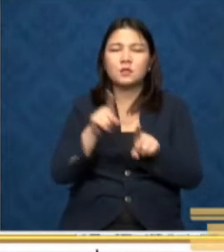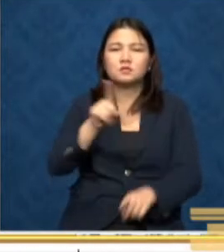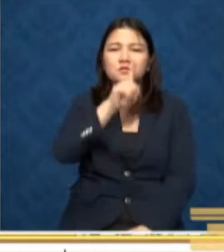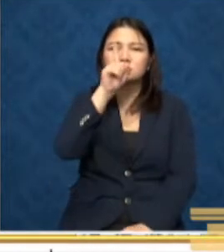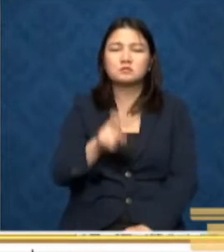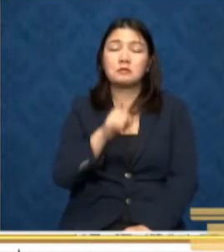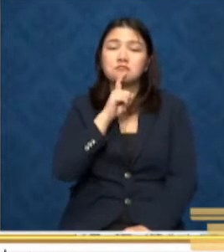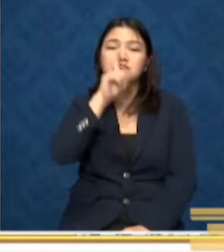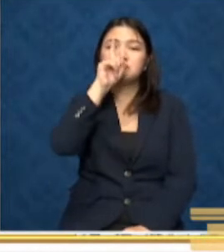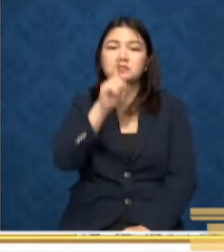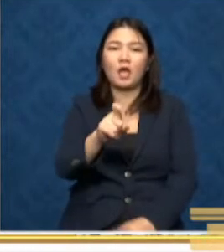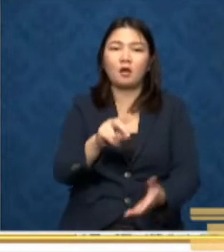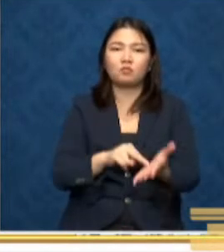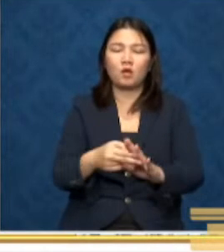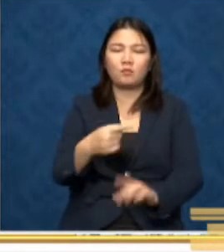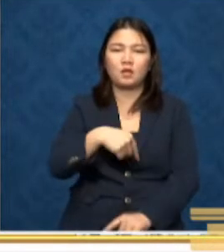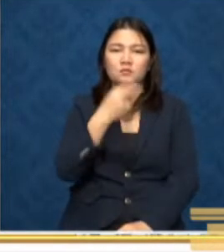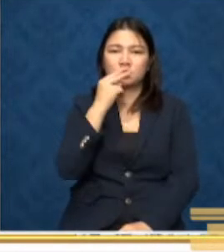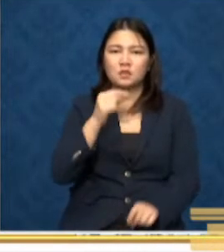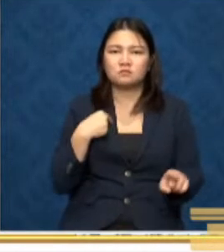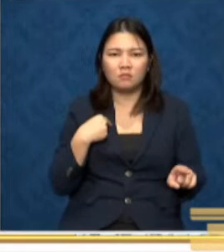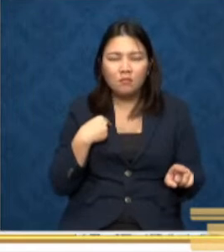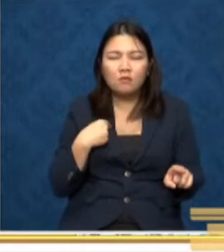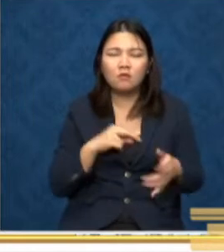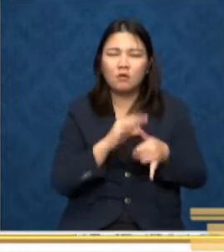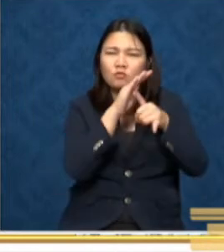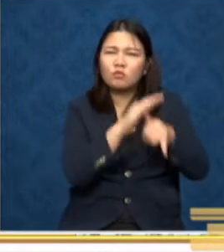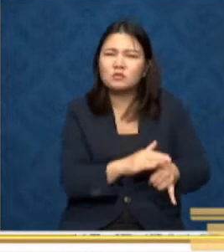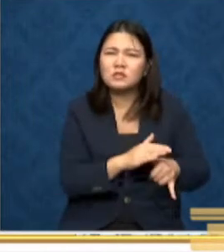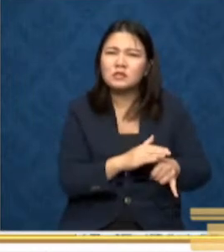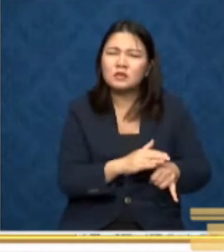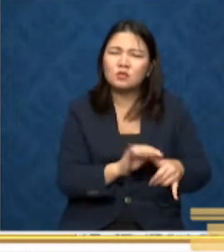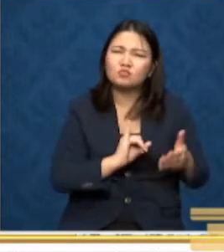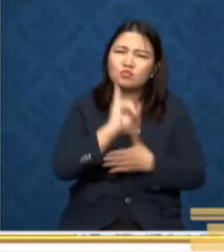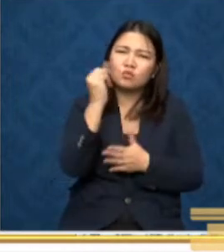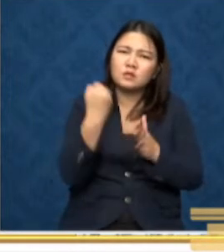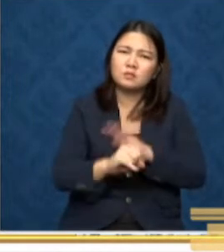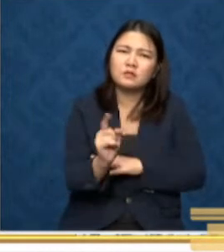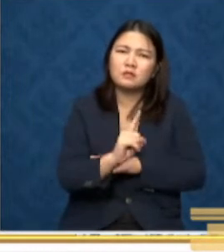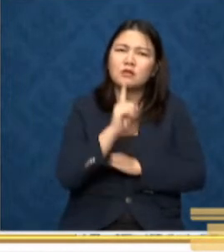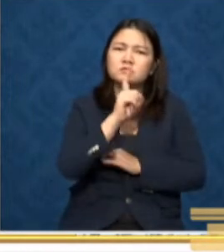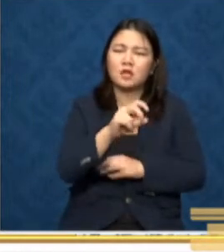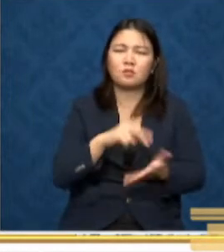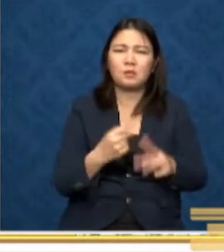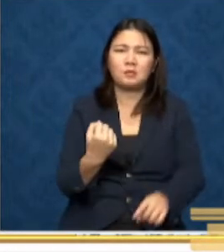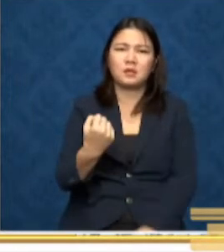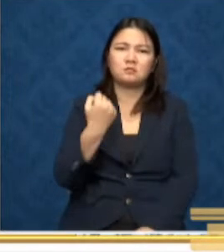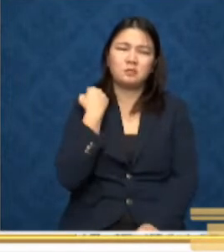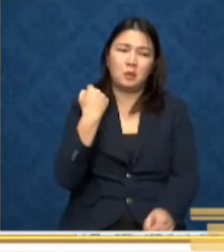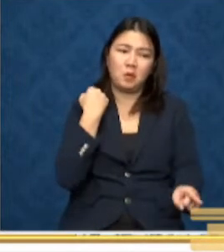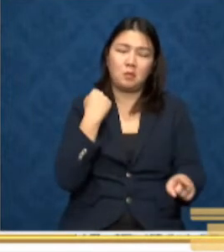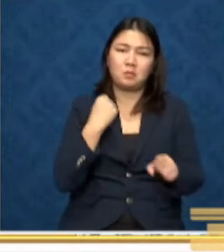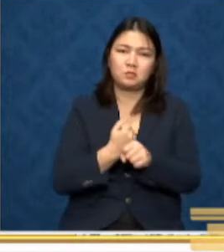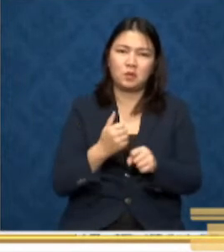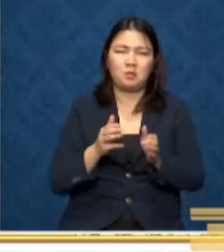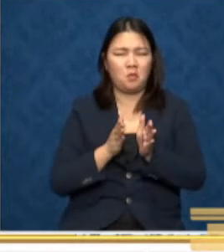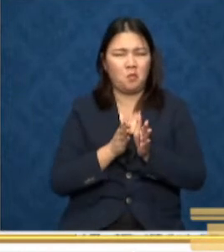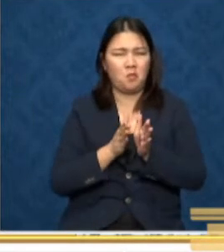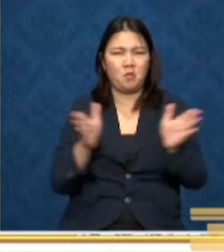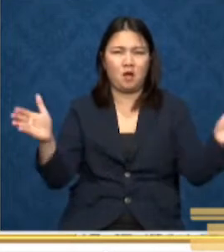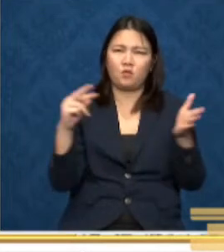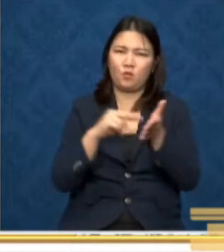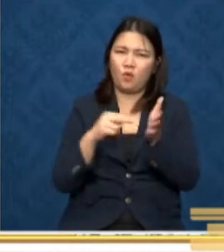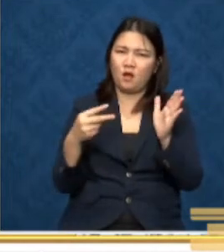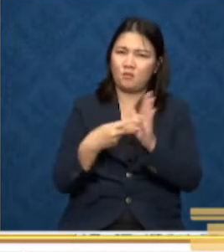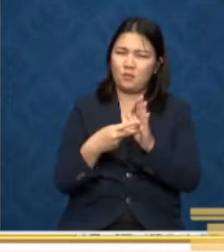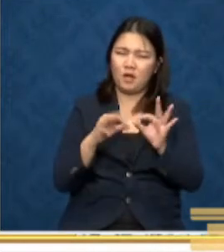งนั้นมีขอบเขตเป็นอย่างไรเนื่องจากในสภาวะปัจจุบันการกล่าวอ้างความมั่นคงดูมีความกว้างจนเกินไปมีขอบ